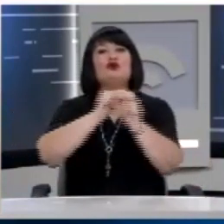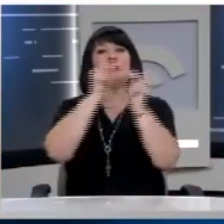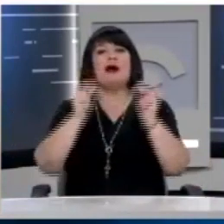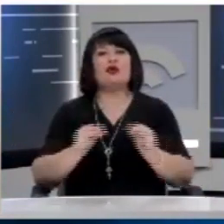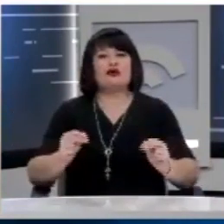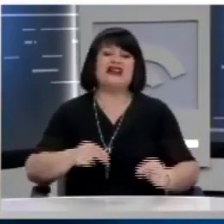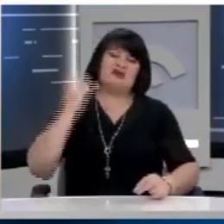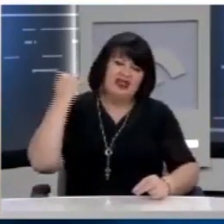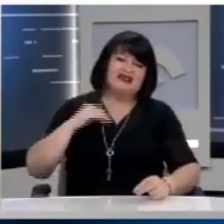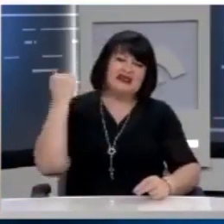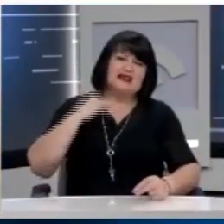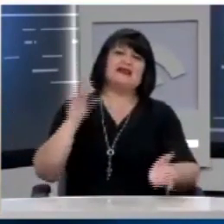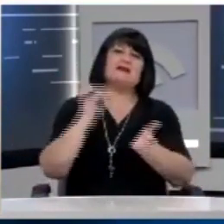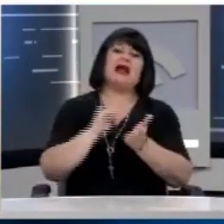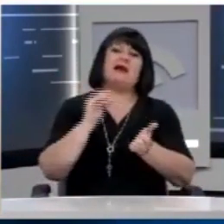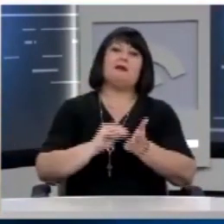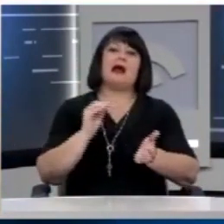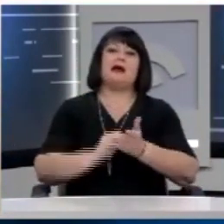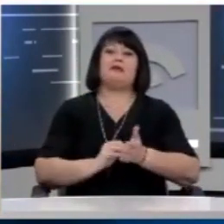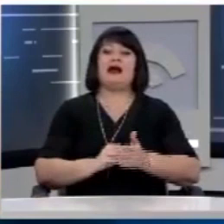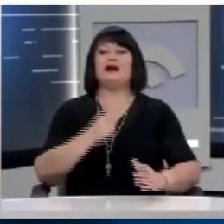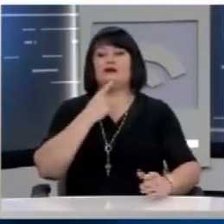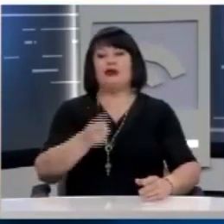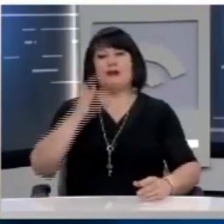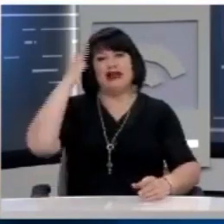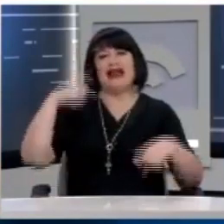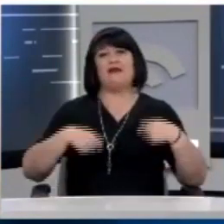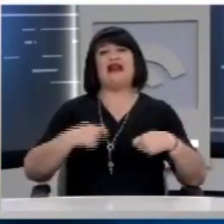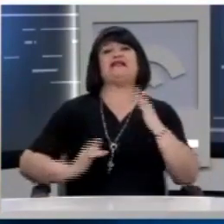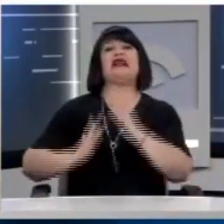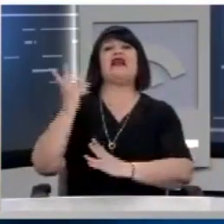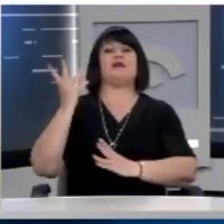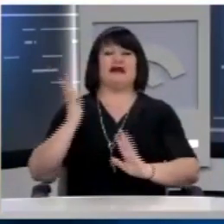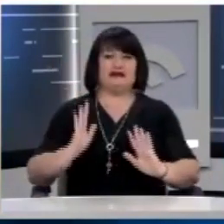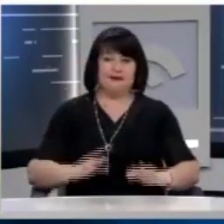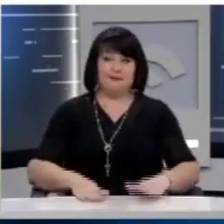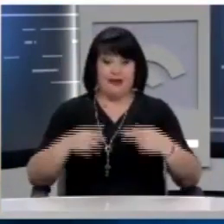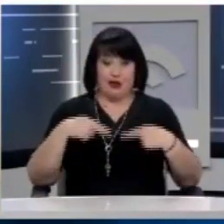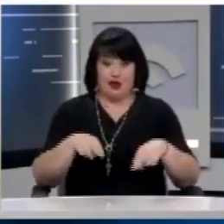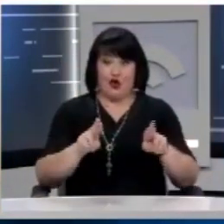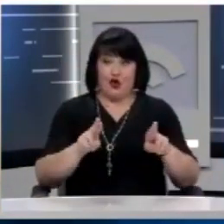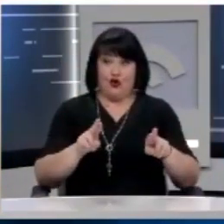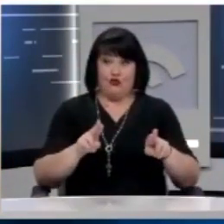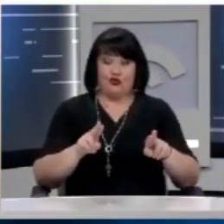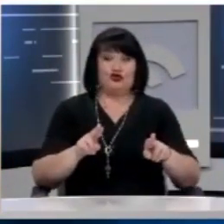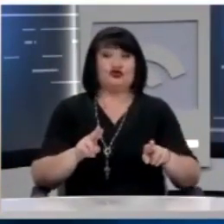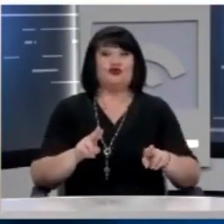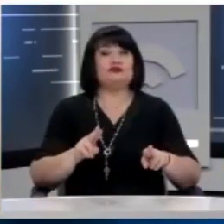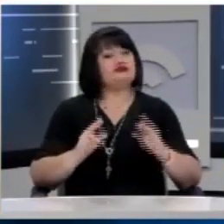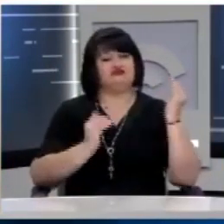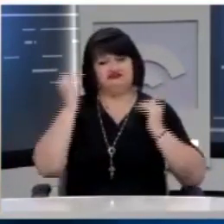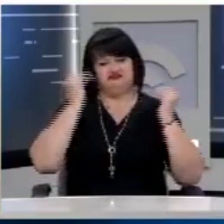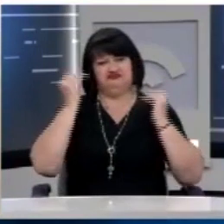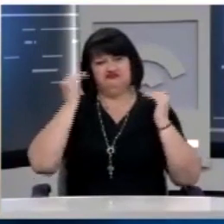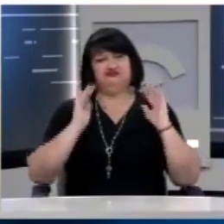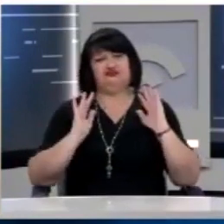οδηγήσει σε νέες θυσίες του λαού στο όνομα της διατήρησης της καπιταλιστικής ανάπτυξης. Αυτόν τον δρόμο βεβαίως δεν τον αμφισβητούν